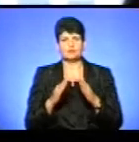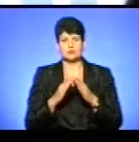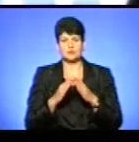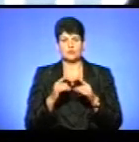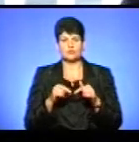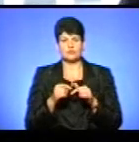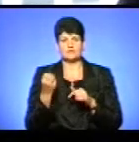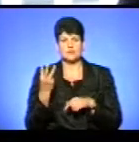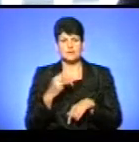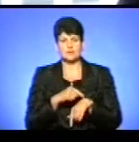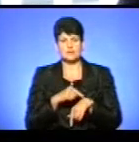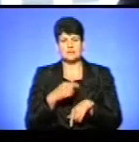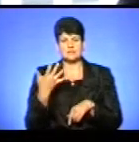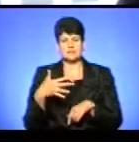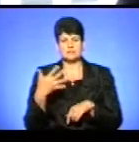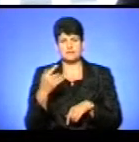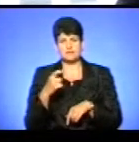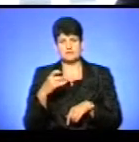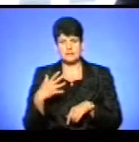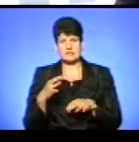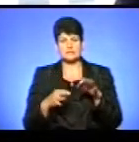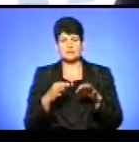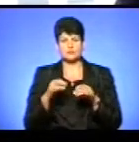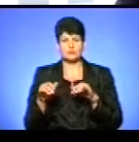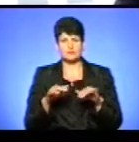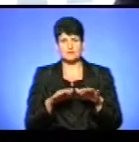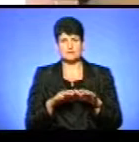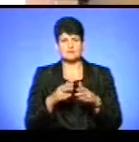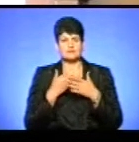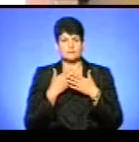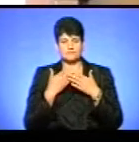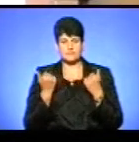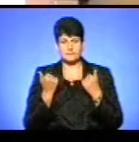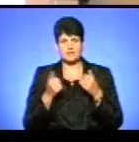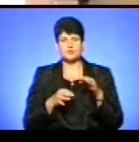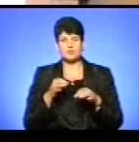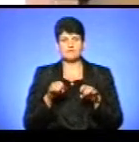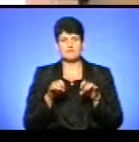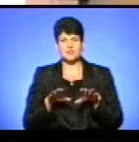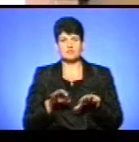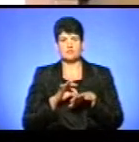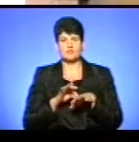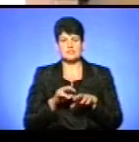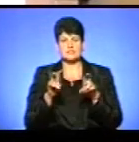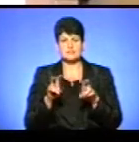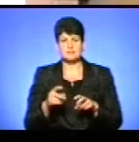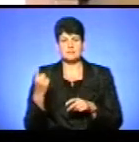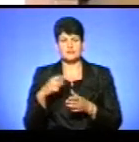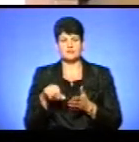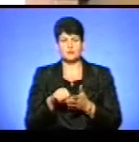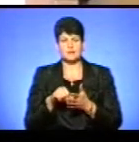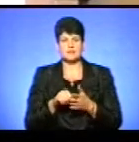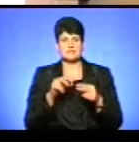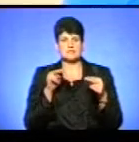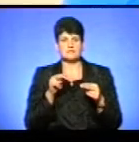о 13 годині 55 хвилин. На судовому процесі відсутня. Суддя вирішив провести засідання. Першим виступив свідок